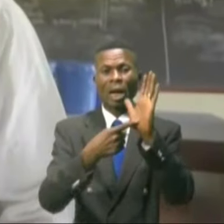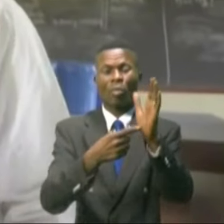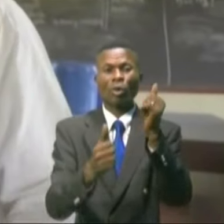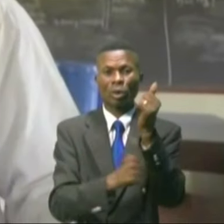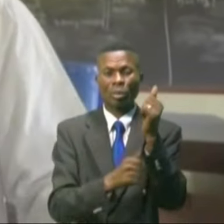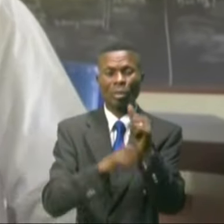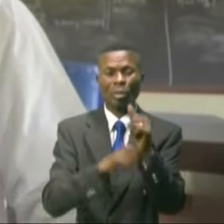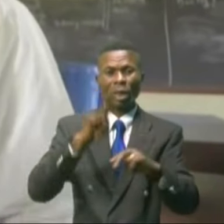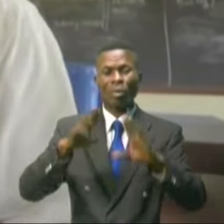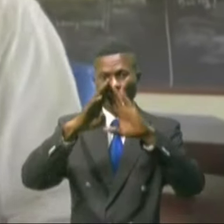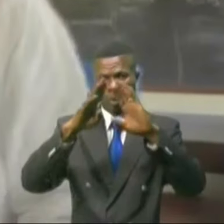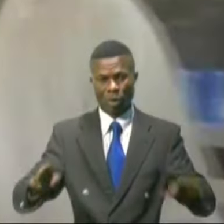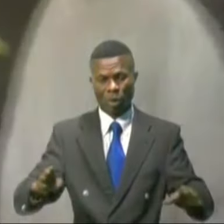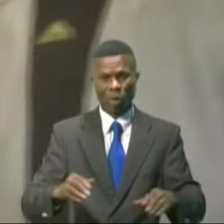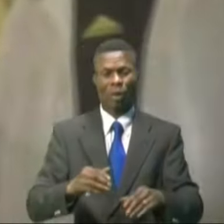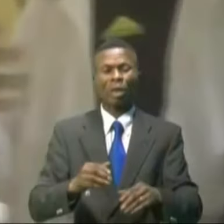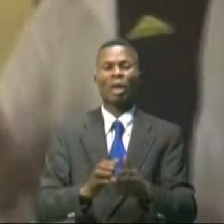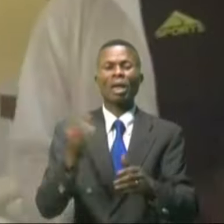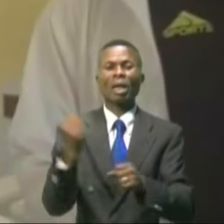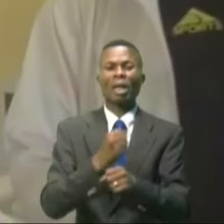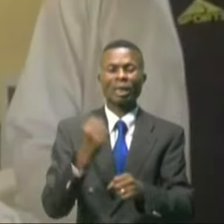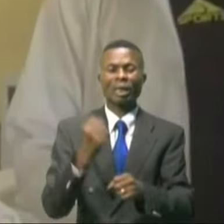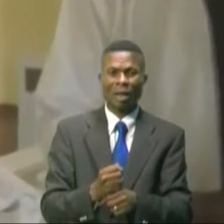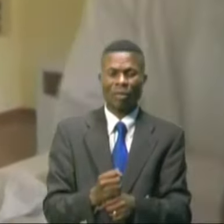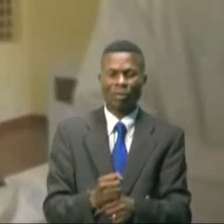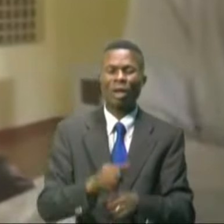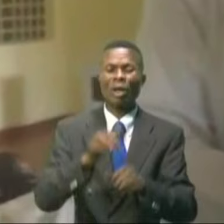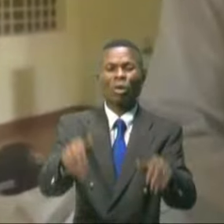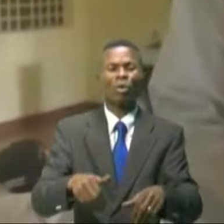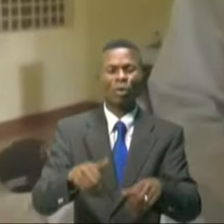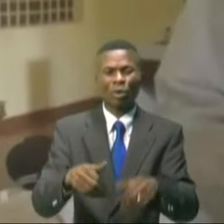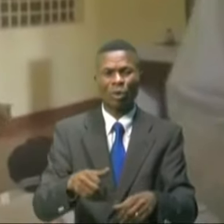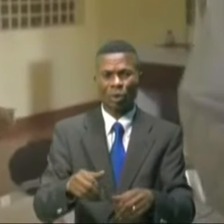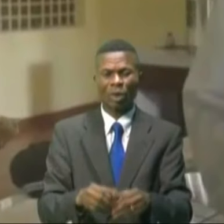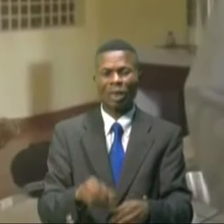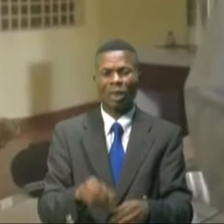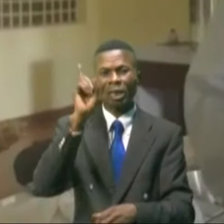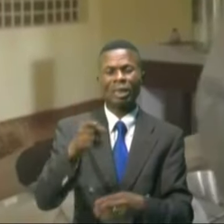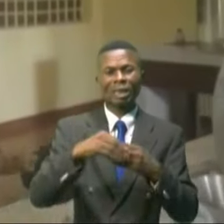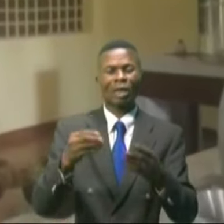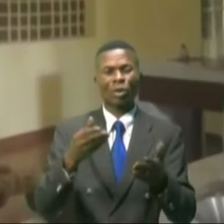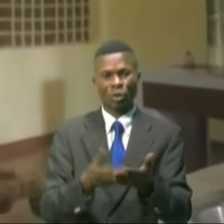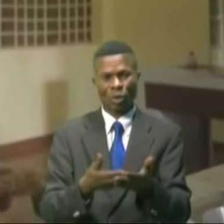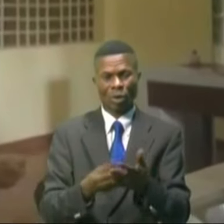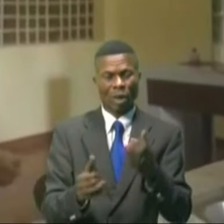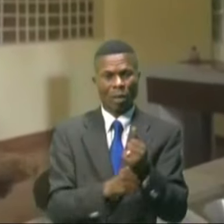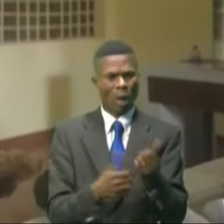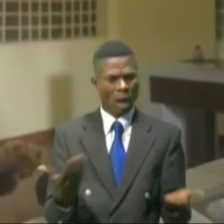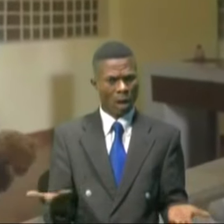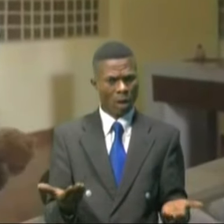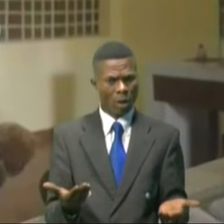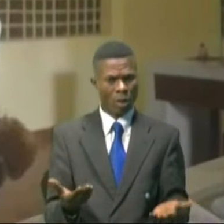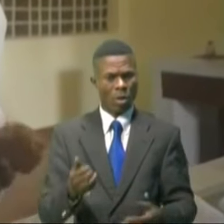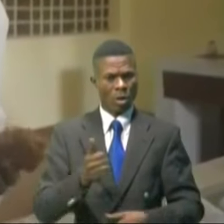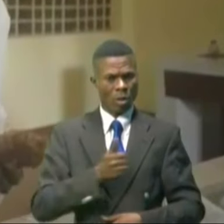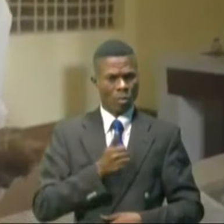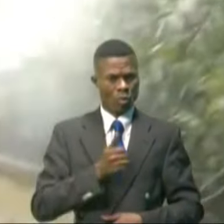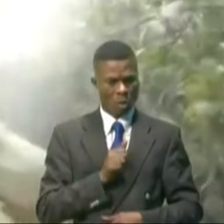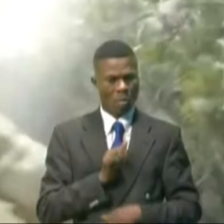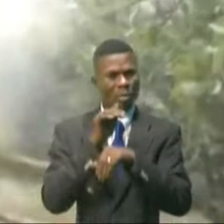la maison, c'est l'apiculture qui a fait que j'ai ces 100 dollars que vous voyez. Les gens doivent dire, moi-même, je viens